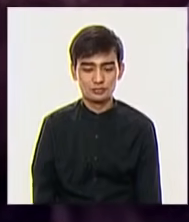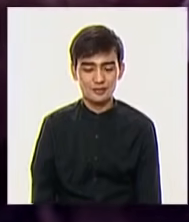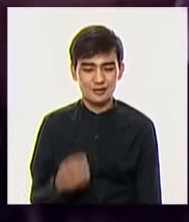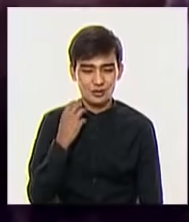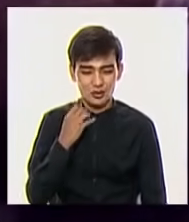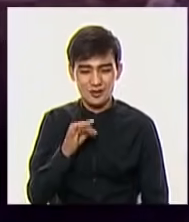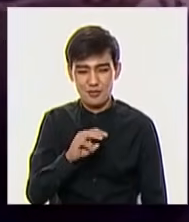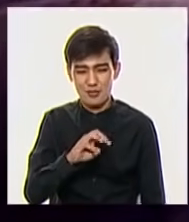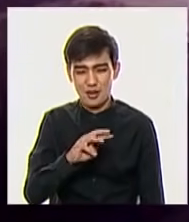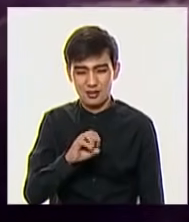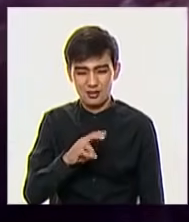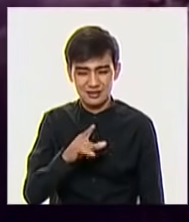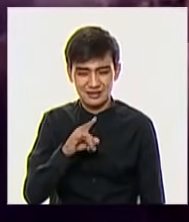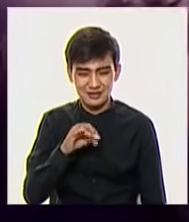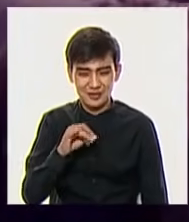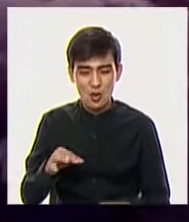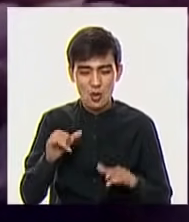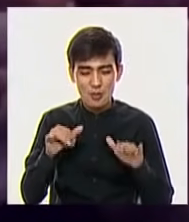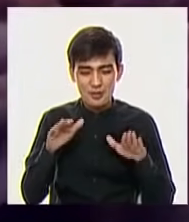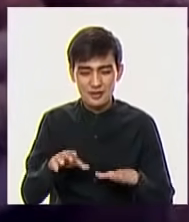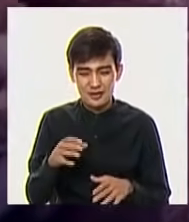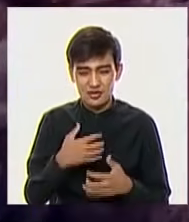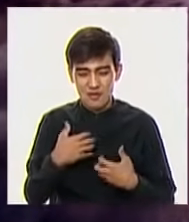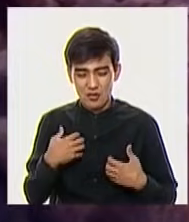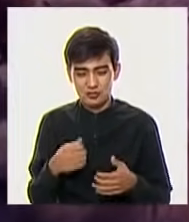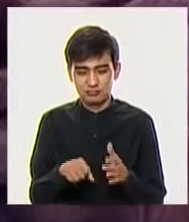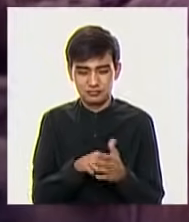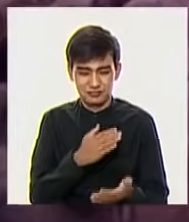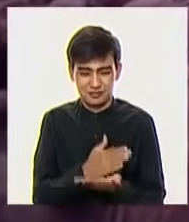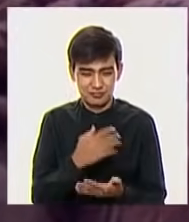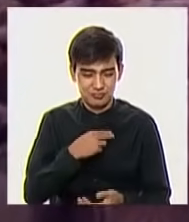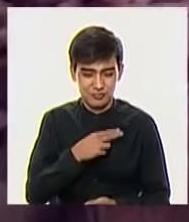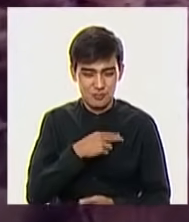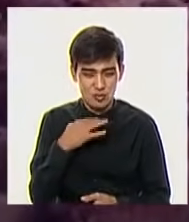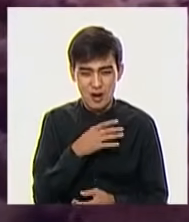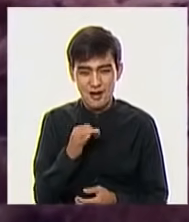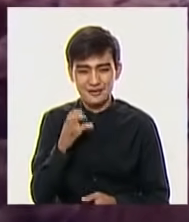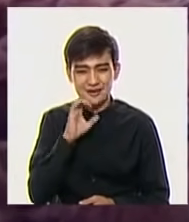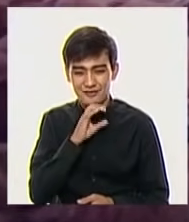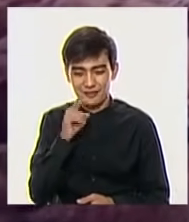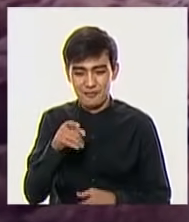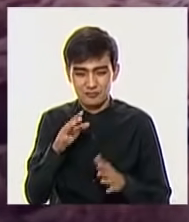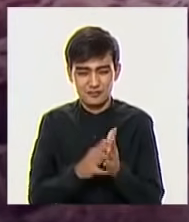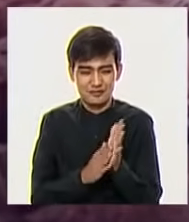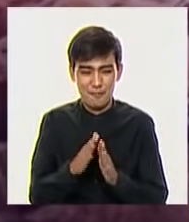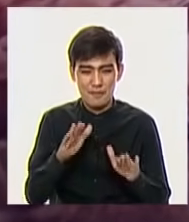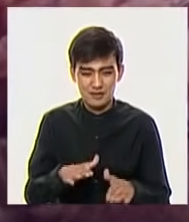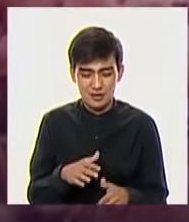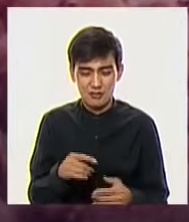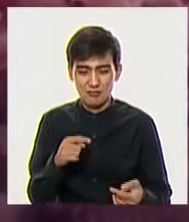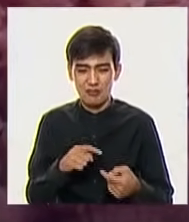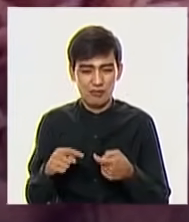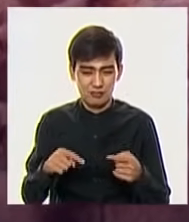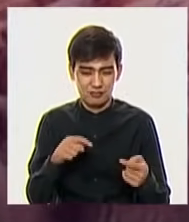Қызылорда мен Маңғыстауда қуаншылықтан малдар қырылып жатқан тұста солтүстікте жайылым жерге талас басталды. Небәрі 50 отбасы тұратын